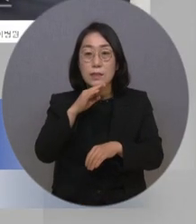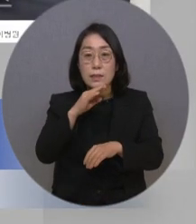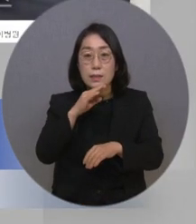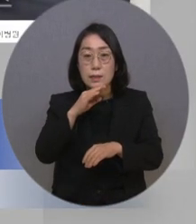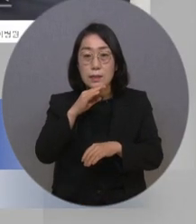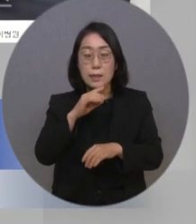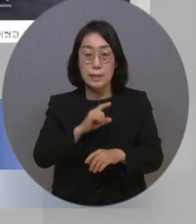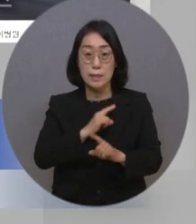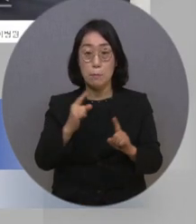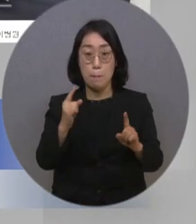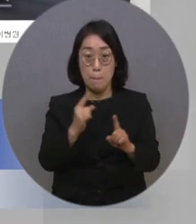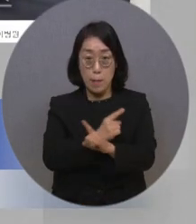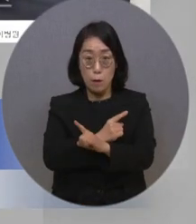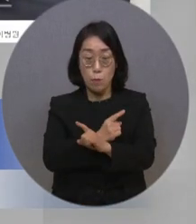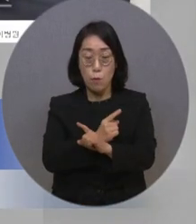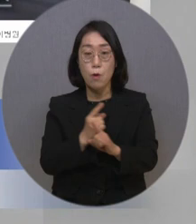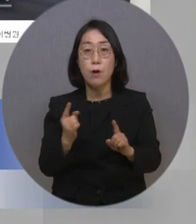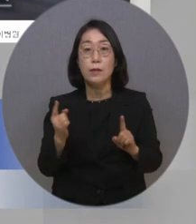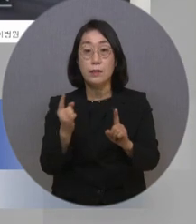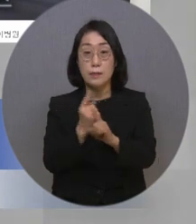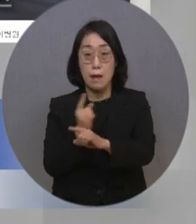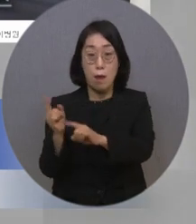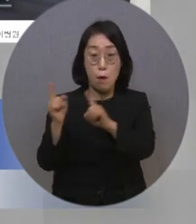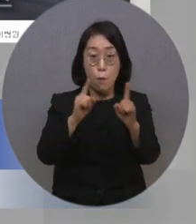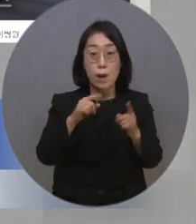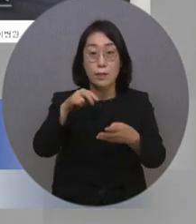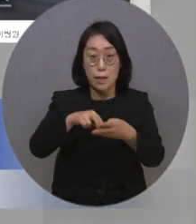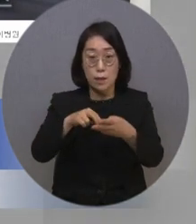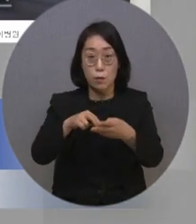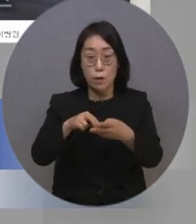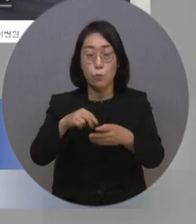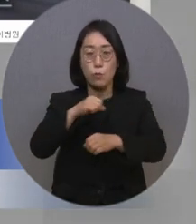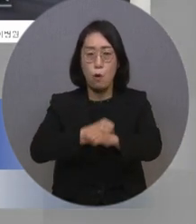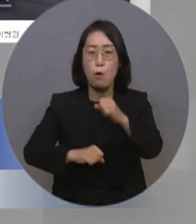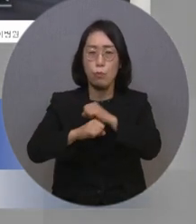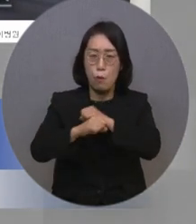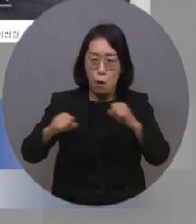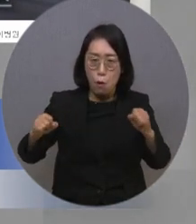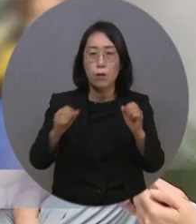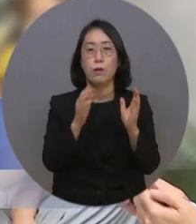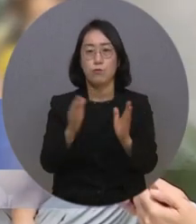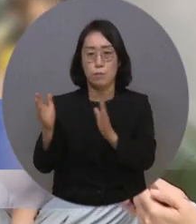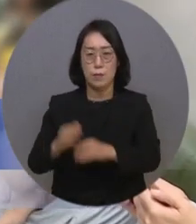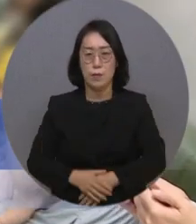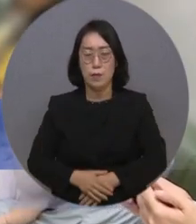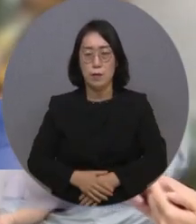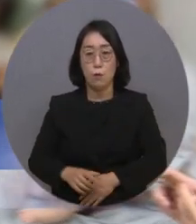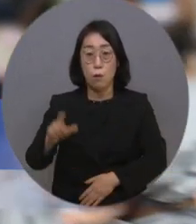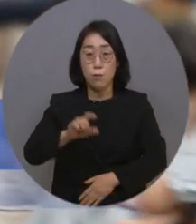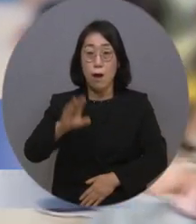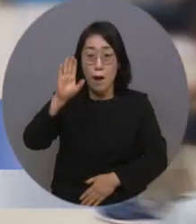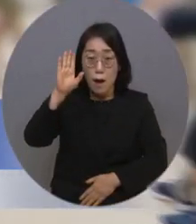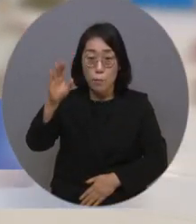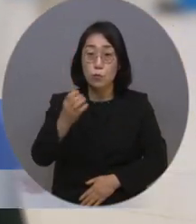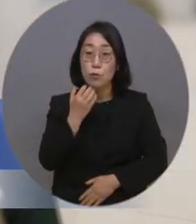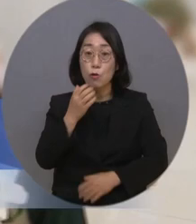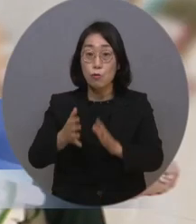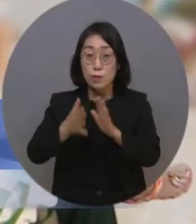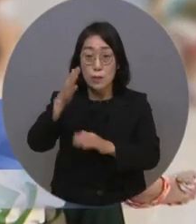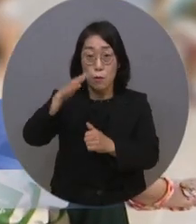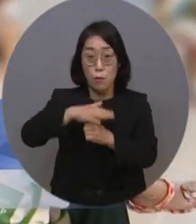명칭을 로봇 재활센터로 변경해 공간을 확대했다고 밝혔습니다 한편 앞으로 서울시